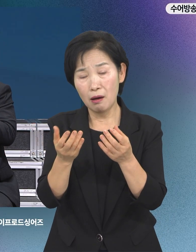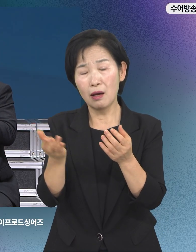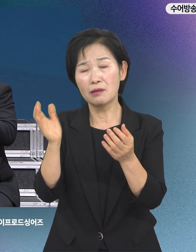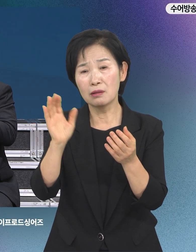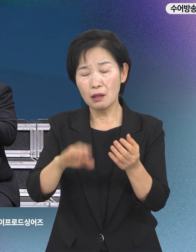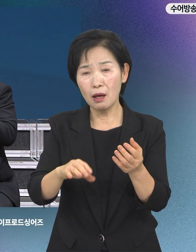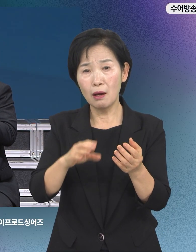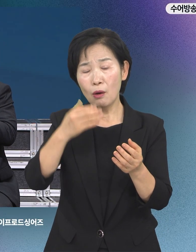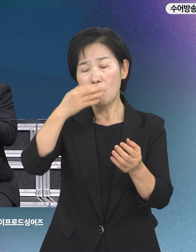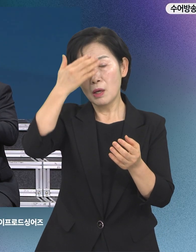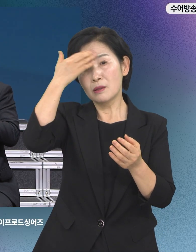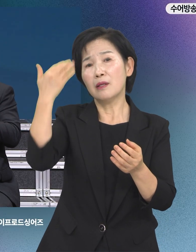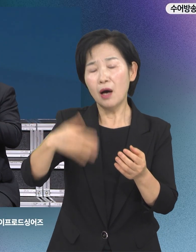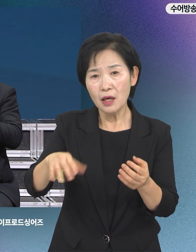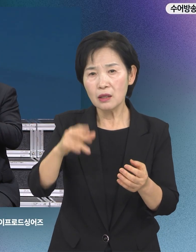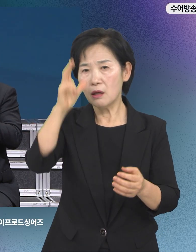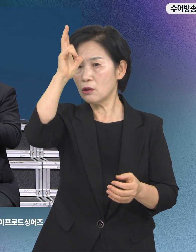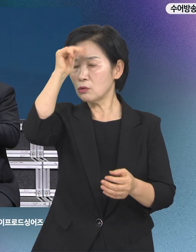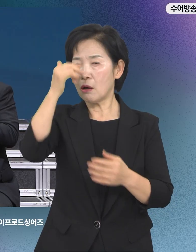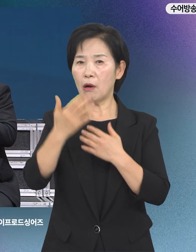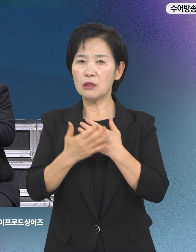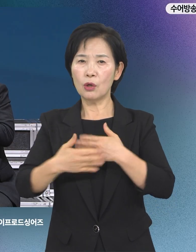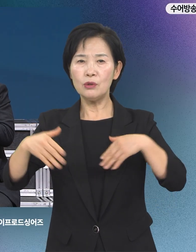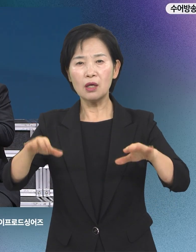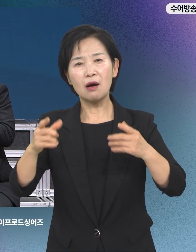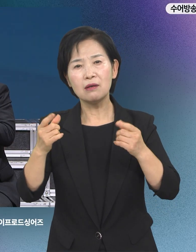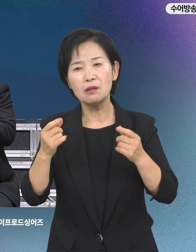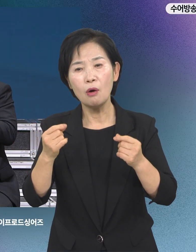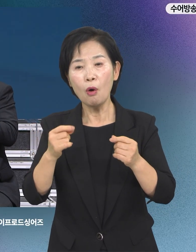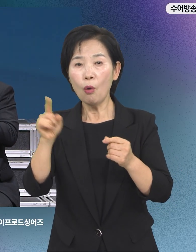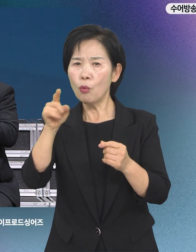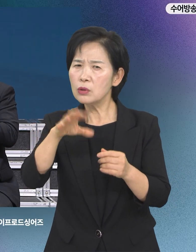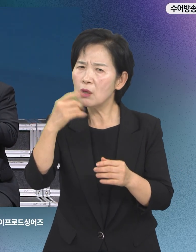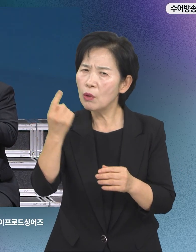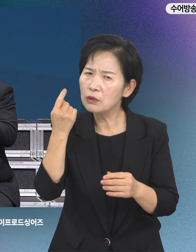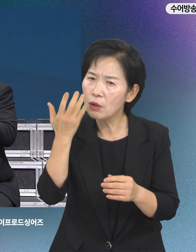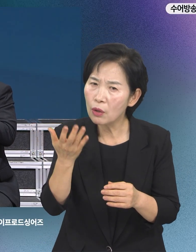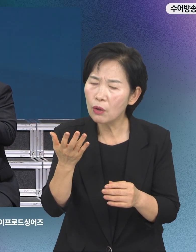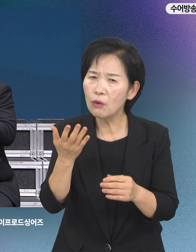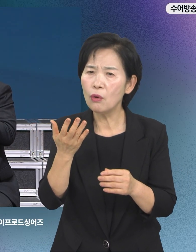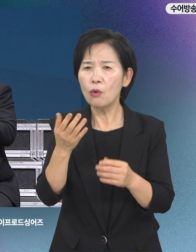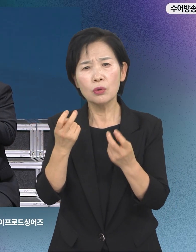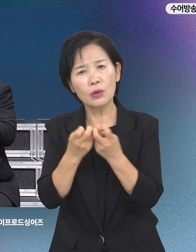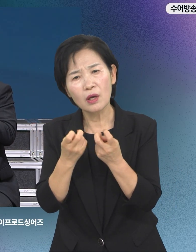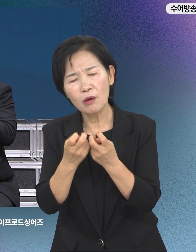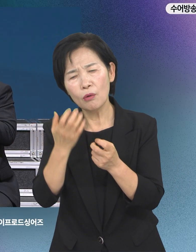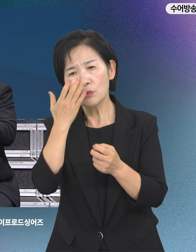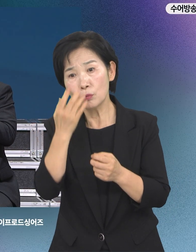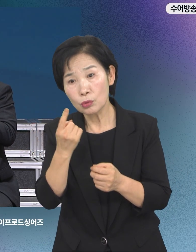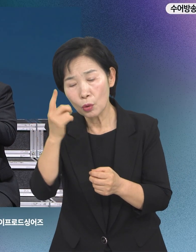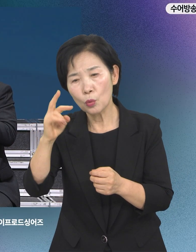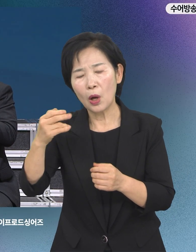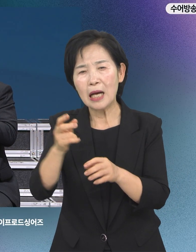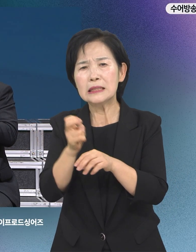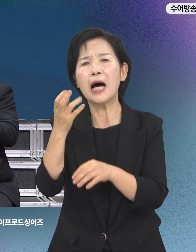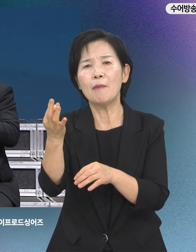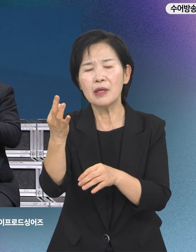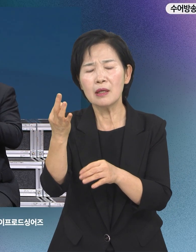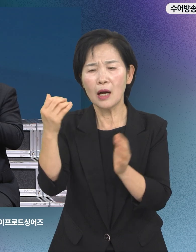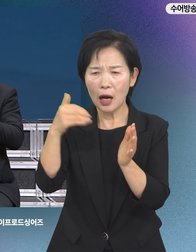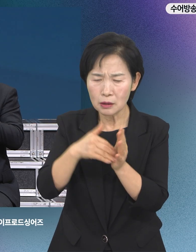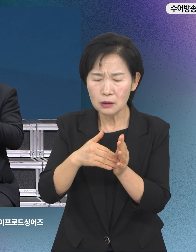같은 경찰관님을 보내주셨습니다. 어디서 오셨어요? 순천으로 돌아갈 차비를 주시고 순천시청으로